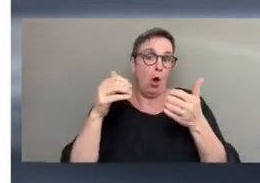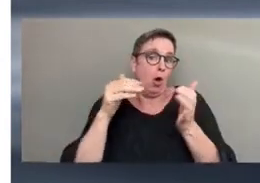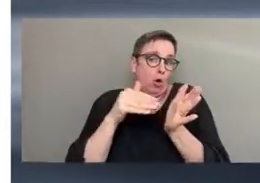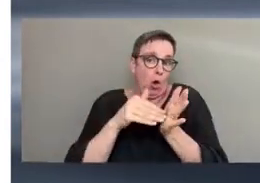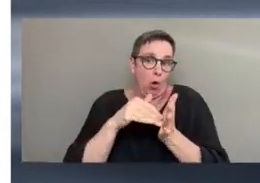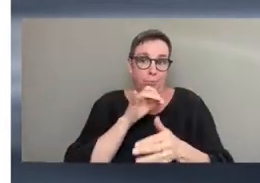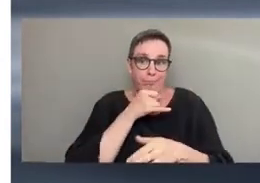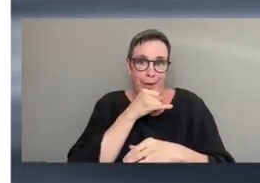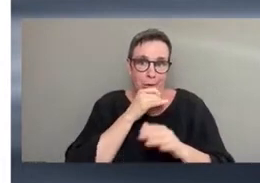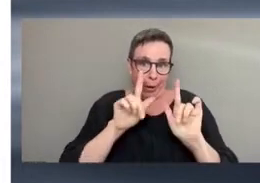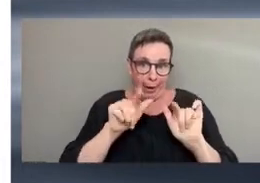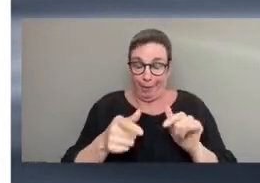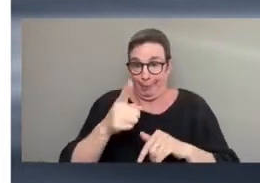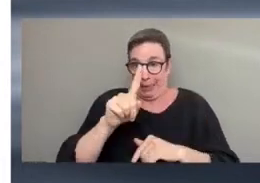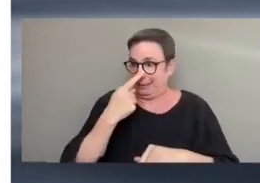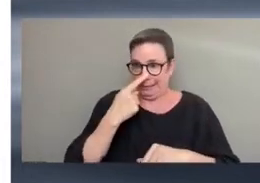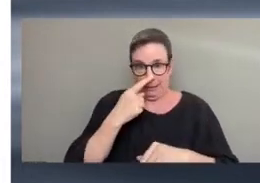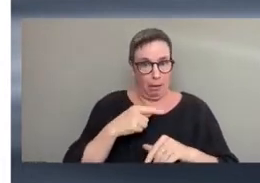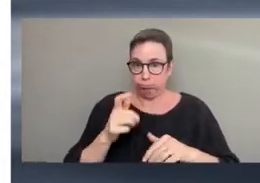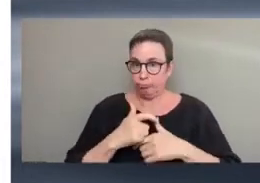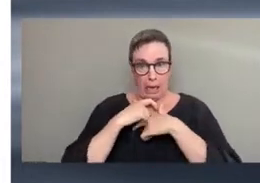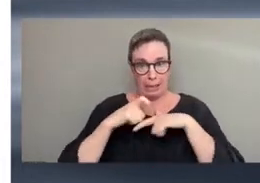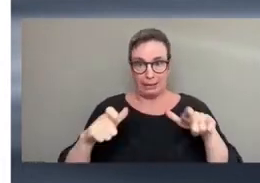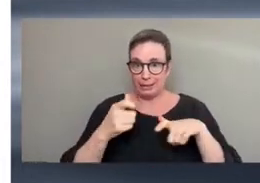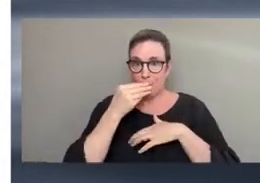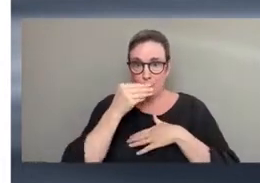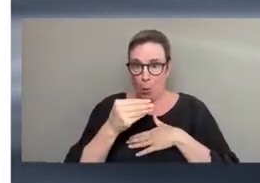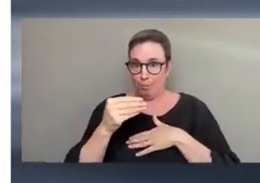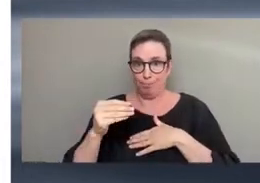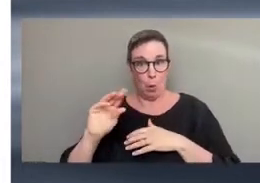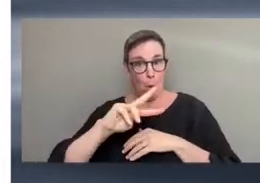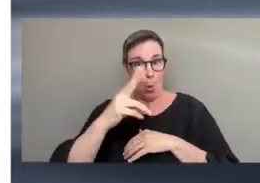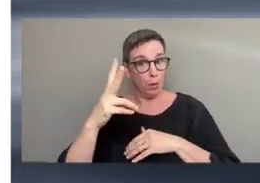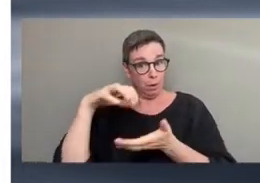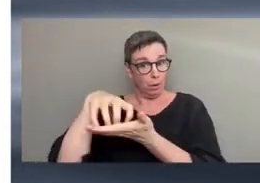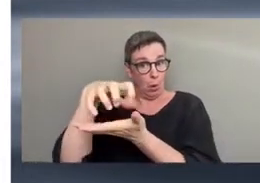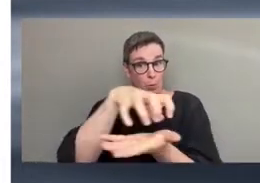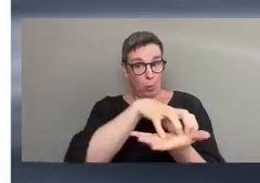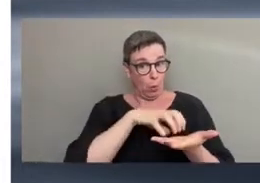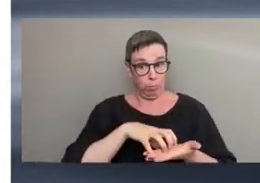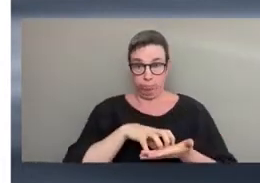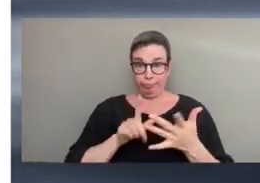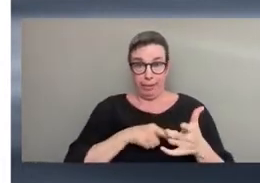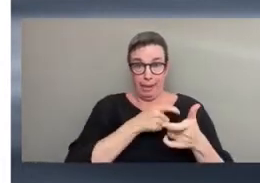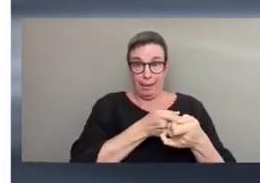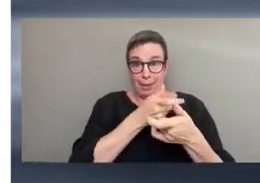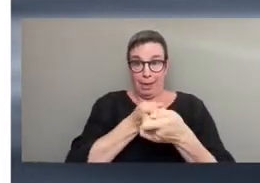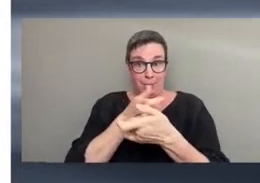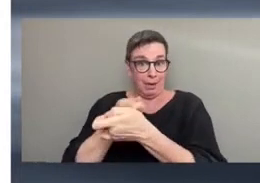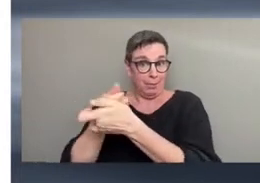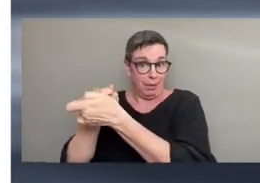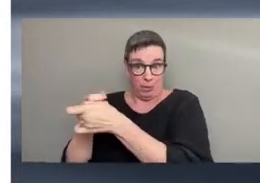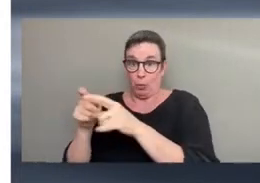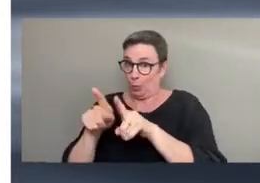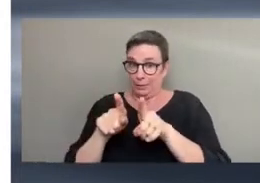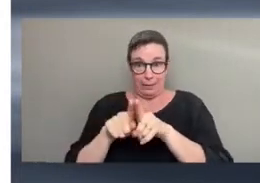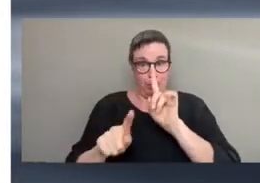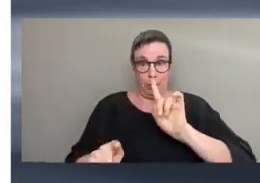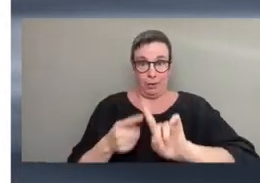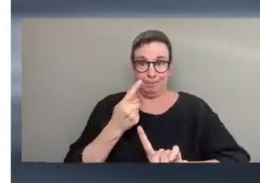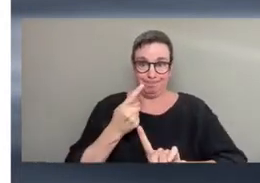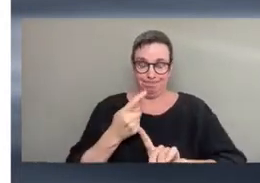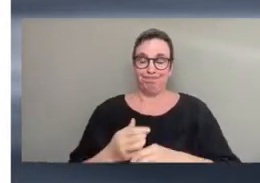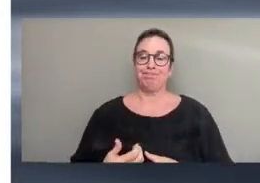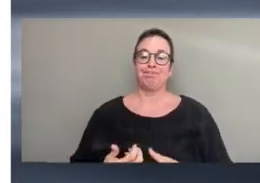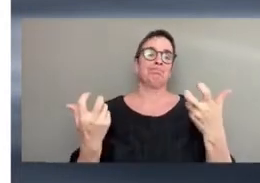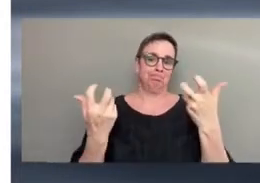accessible. Et les cantons devront faire le travail nécessaire. Actuellement, pour voter, je vais vous donner une petite anecdote de